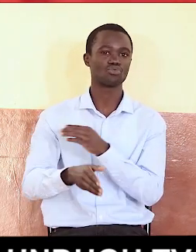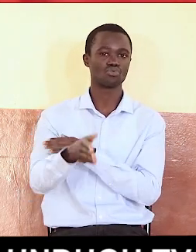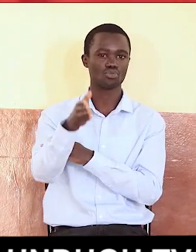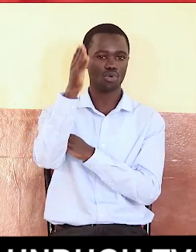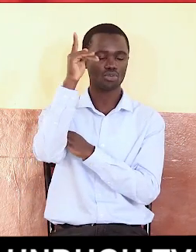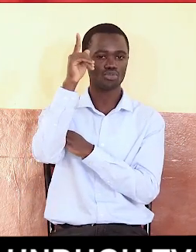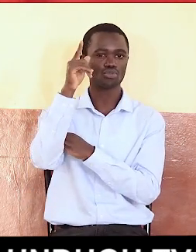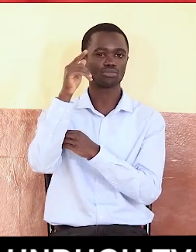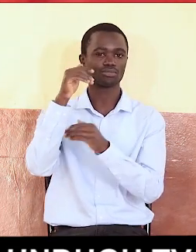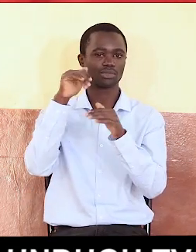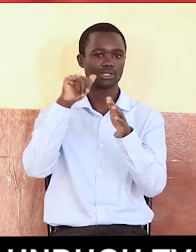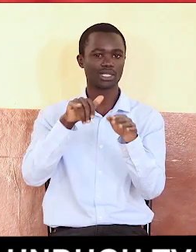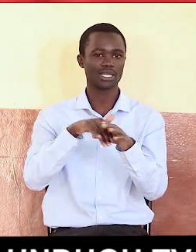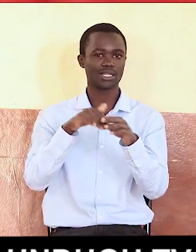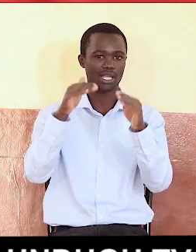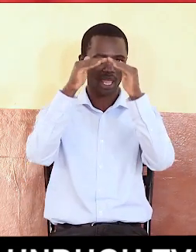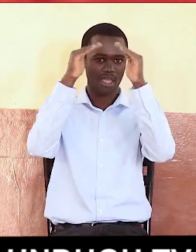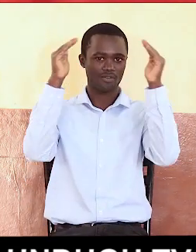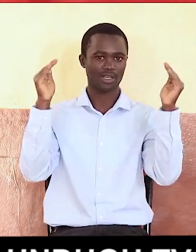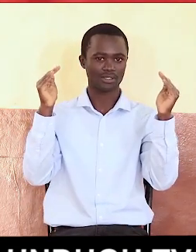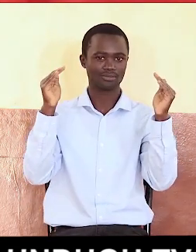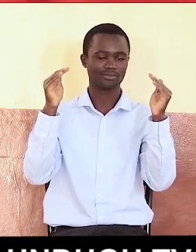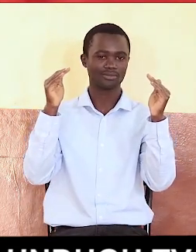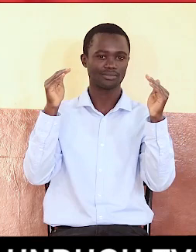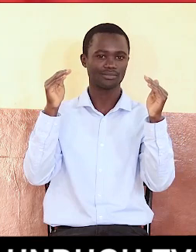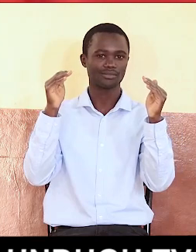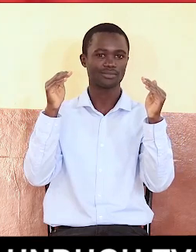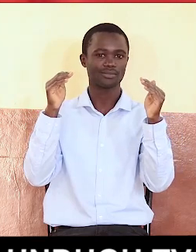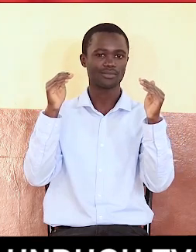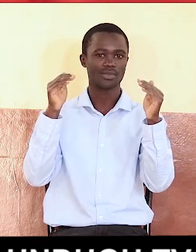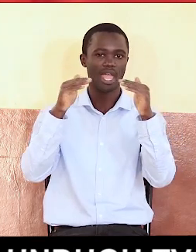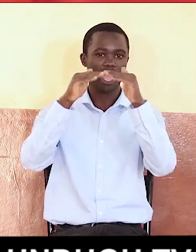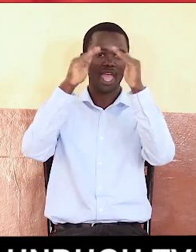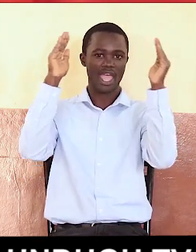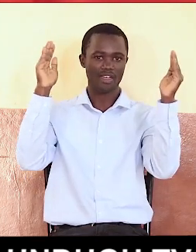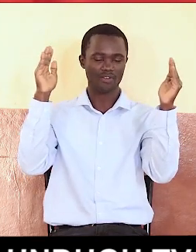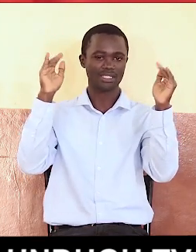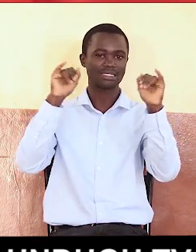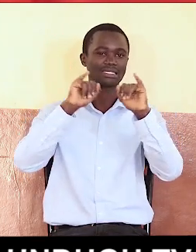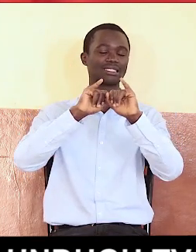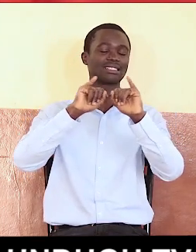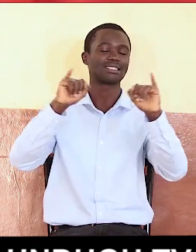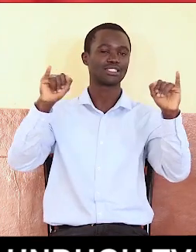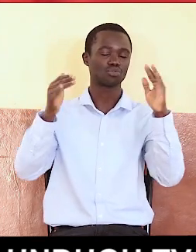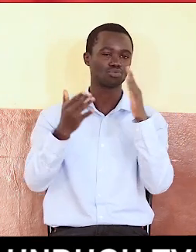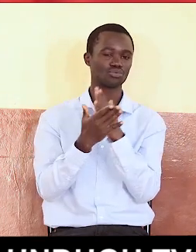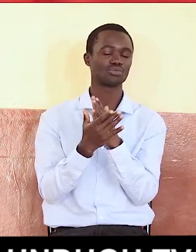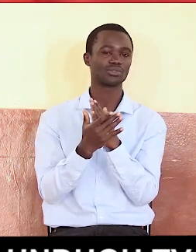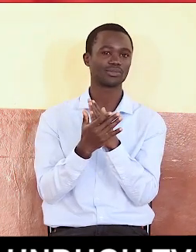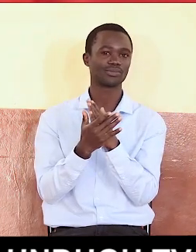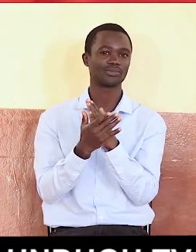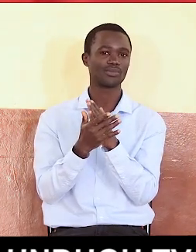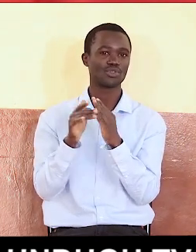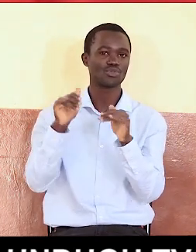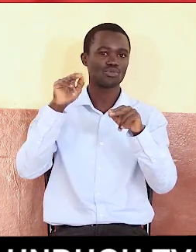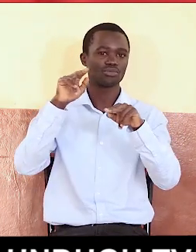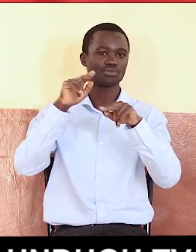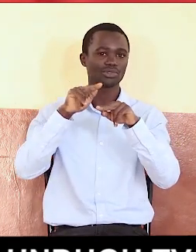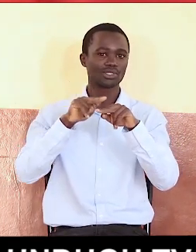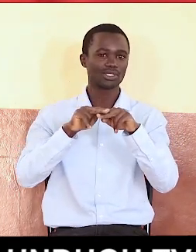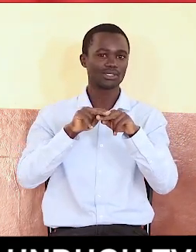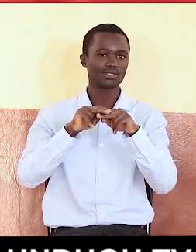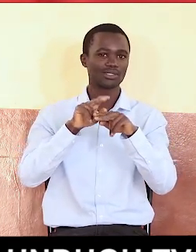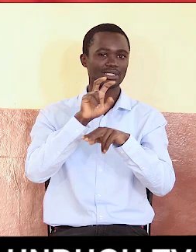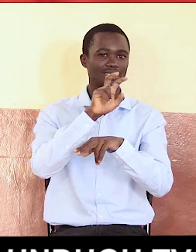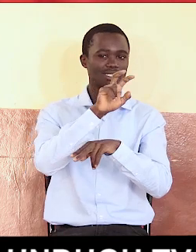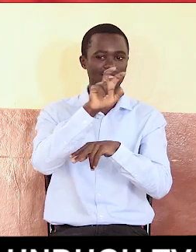uliye juu mbinguni, mahali pako ni patakatifu. Unakaa ukitazama